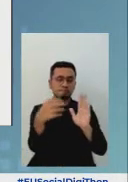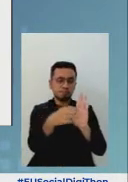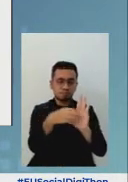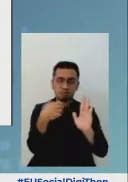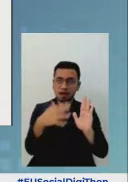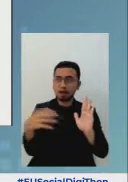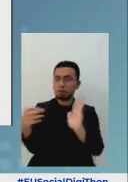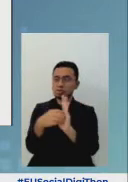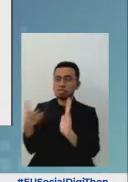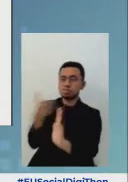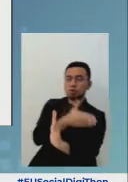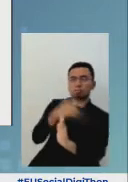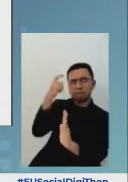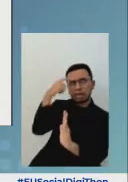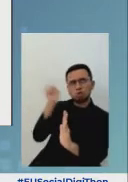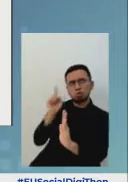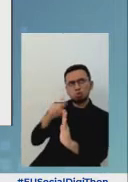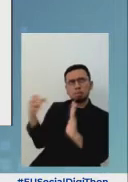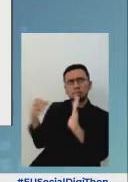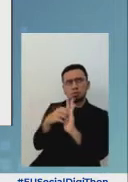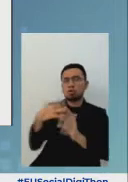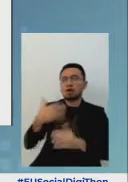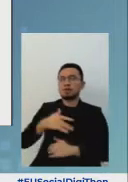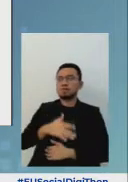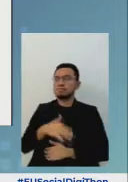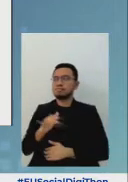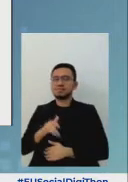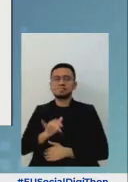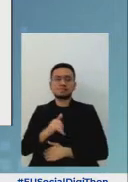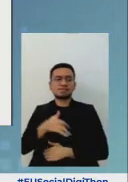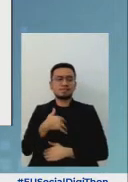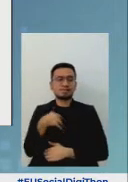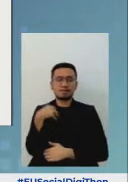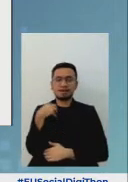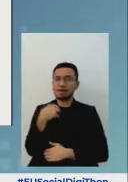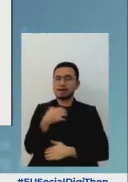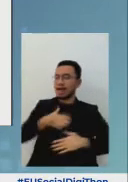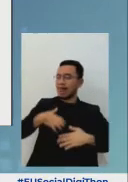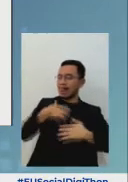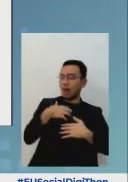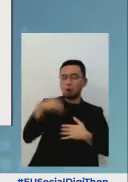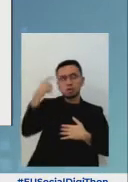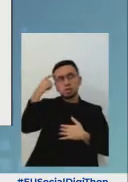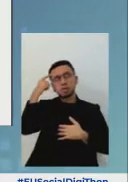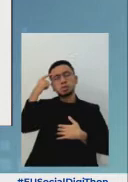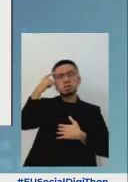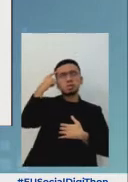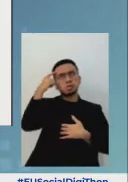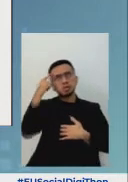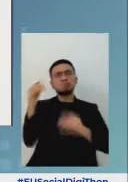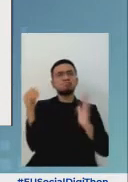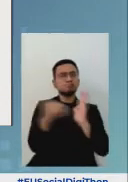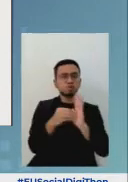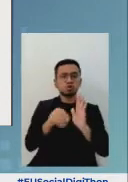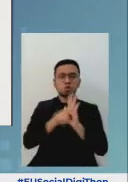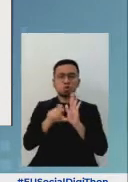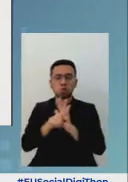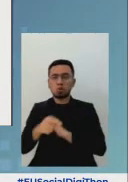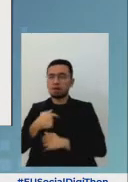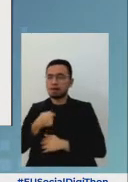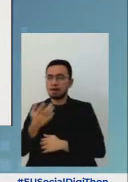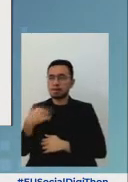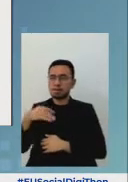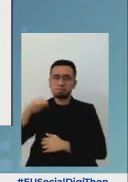tidak mengumbar kegalauan di medsos ya. Adik-adik hati-hati ya, yang suka ngumbar, aduh aku habis dimarahin mama,